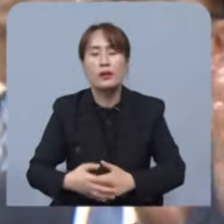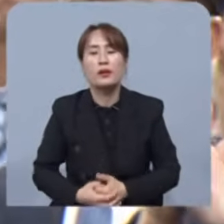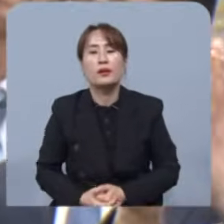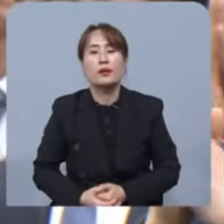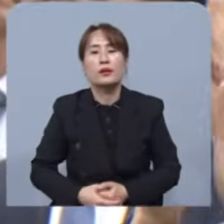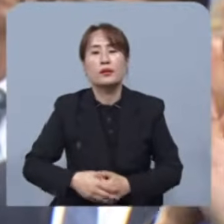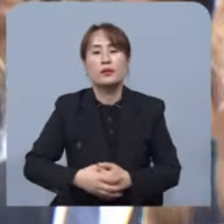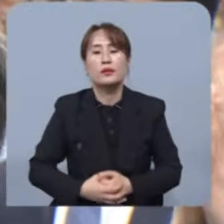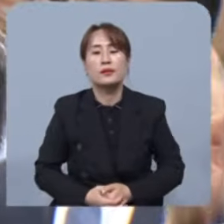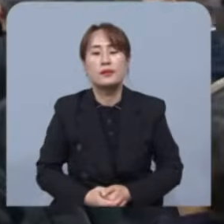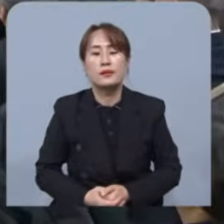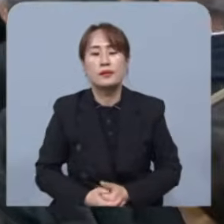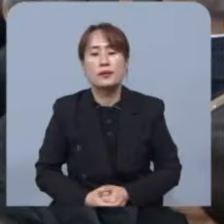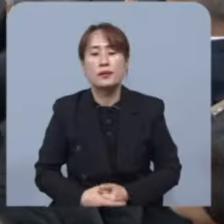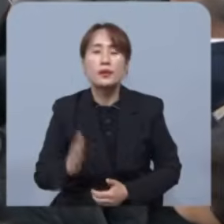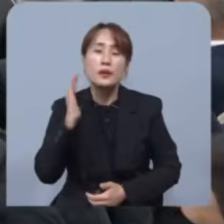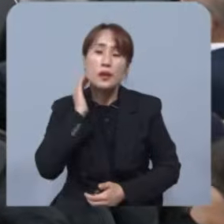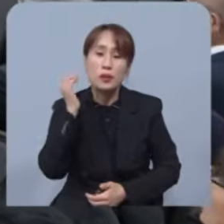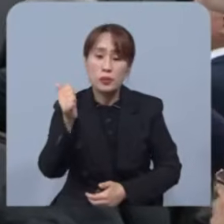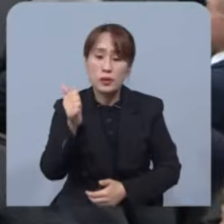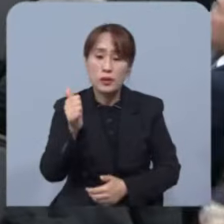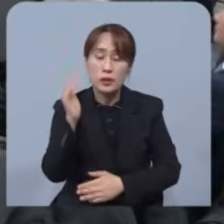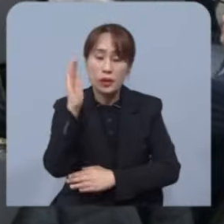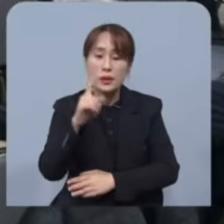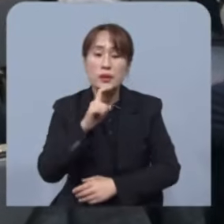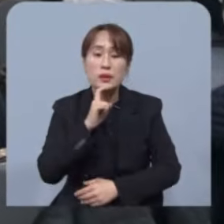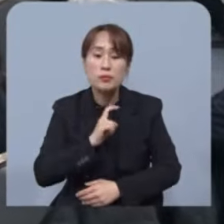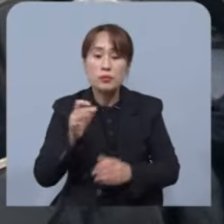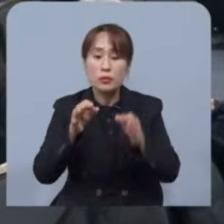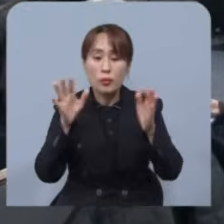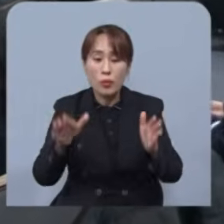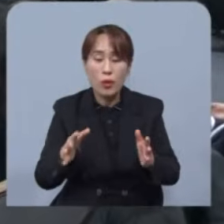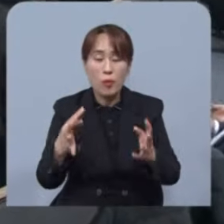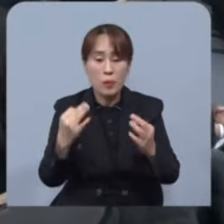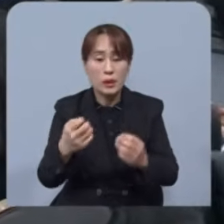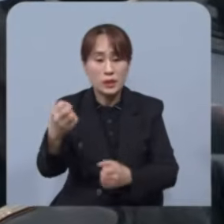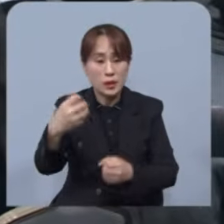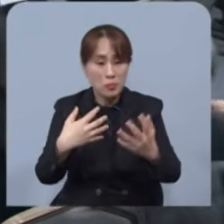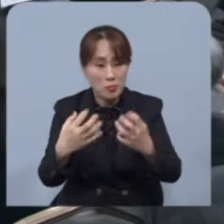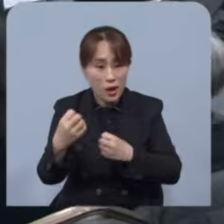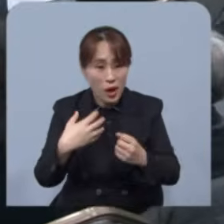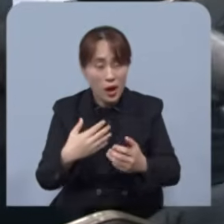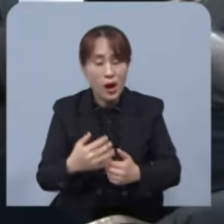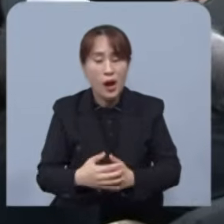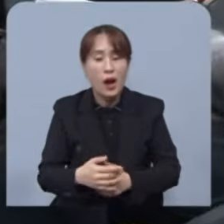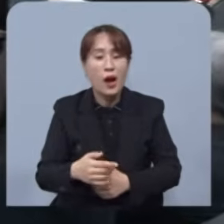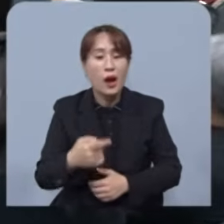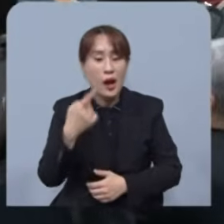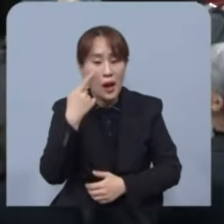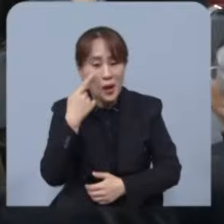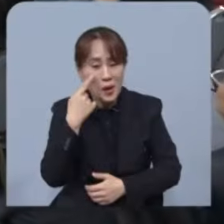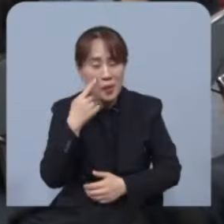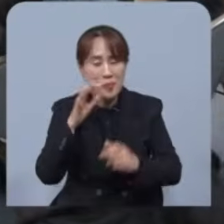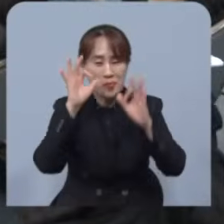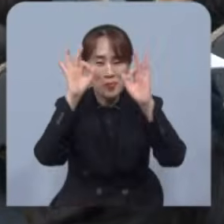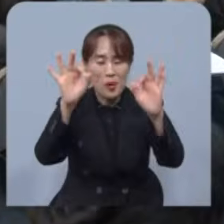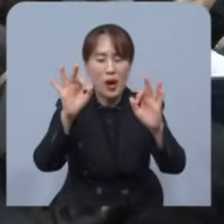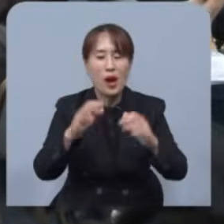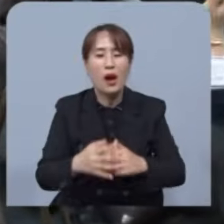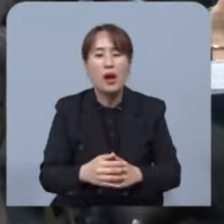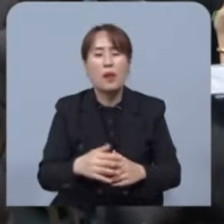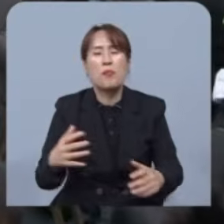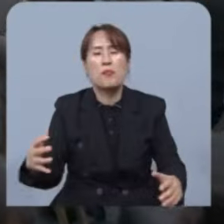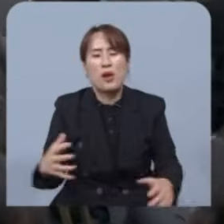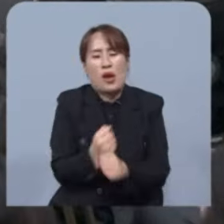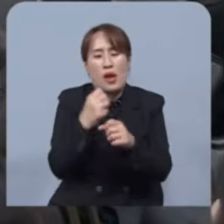예, 감사합니다. 대통령께서 말씀하신 10분 동안 얼마나 많은 분들이 말씀하실 수 있는지 한번 보겠습니다. 최대한